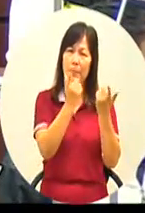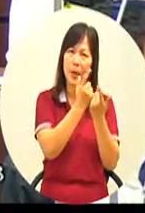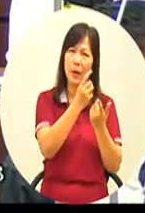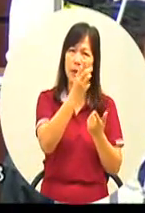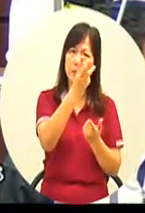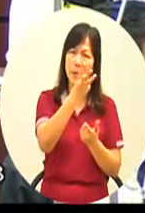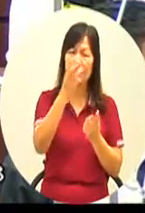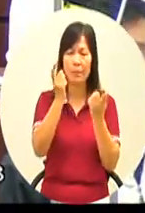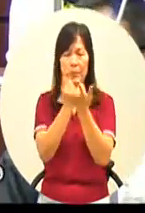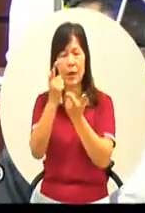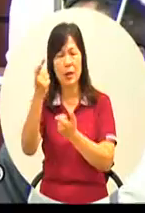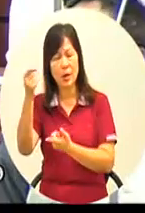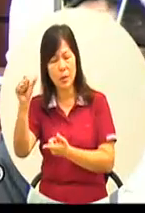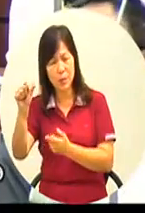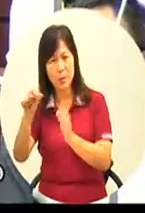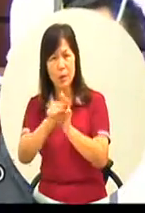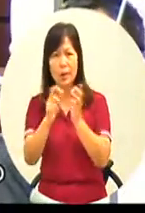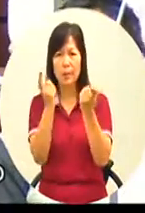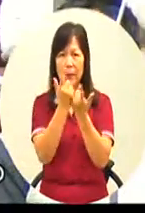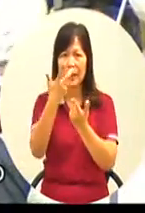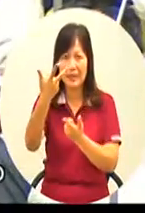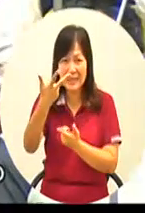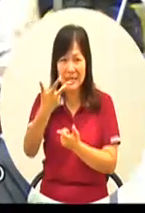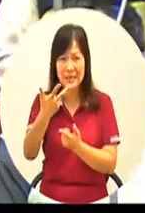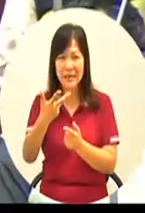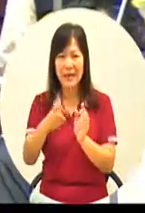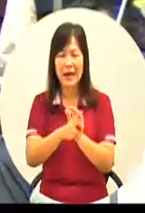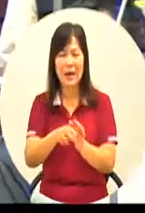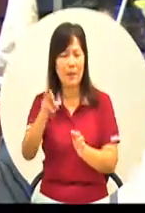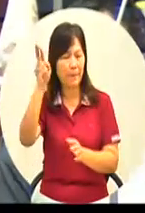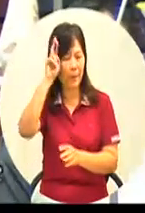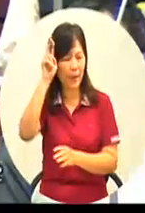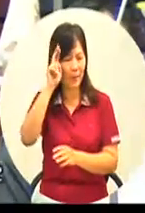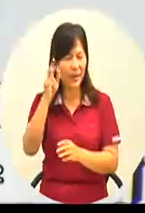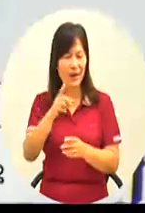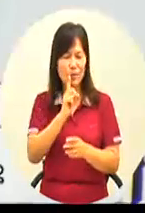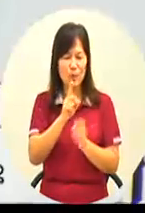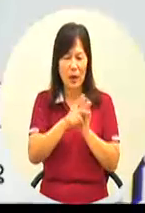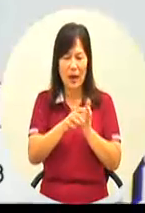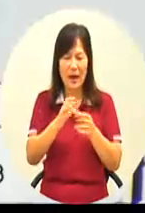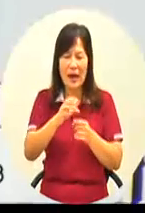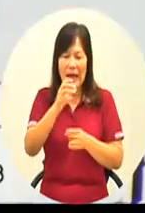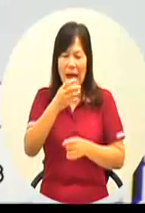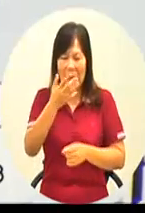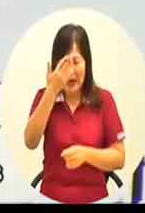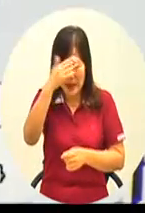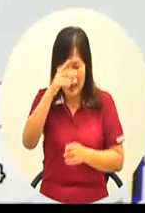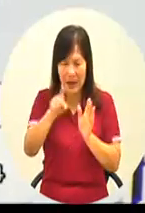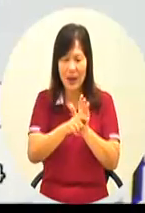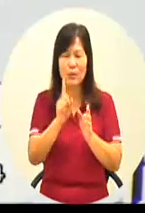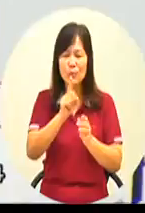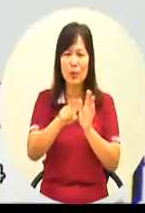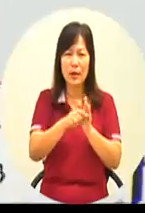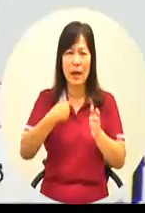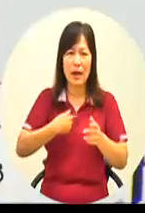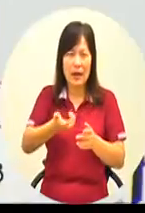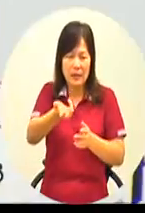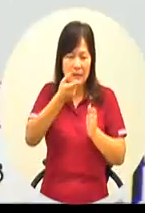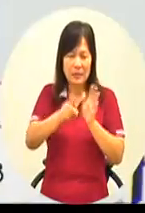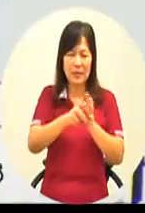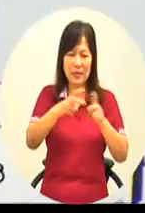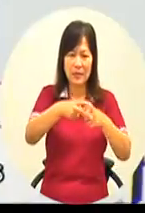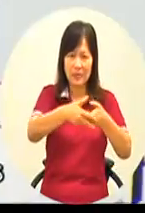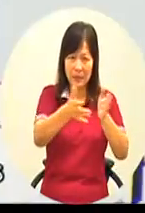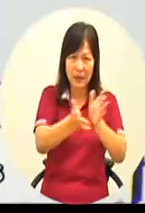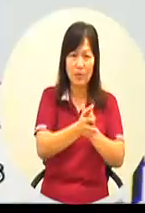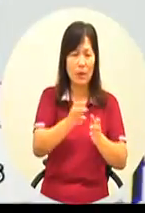叫什么？ 美术北七。 多谢，请坐。好家仔，我很庆幸当初道路命名小组那些成员